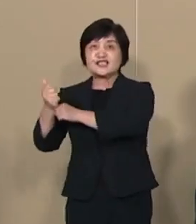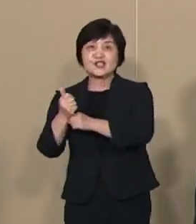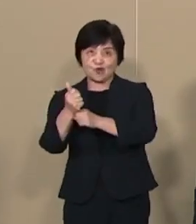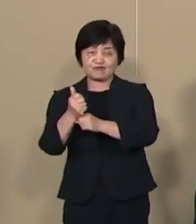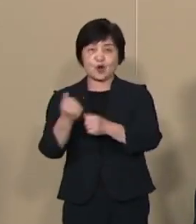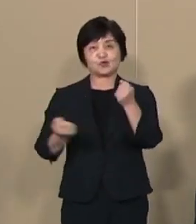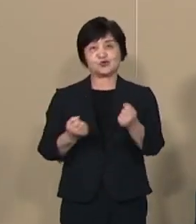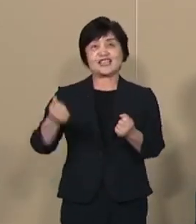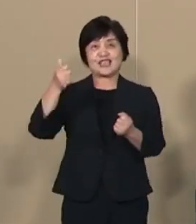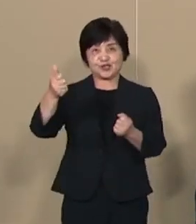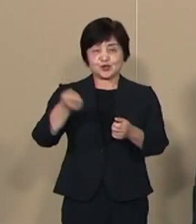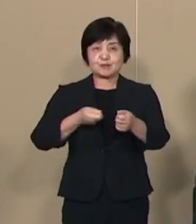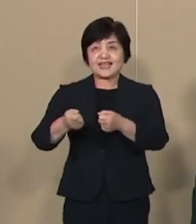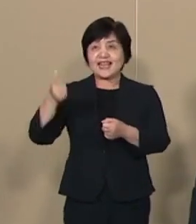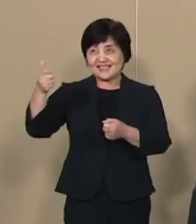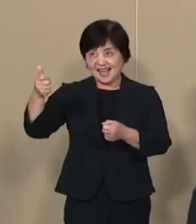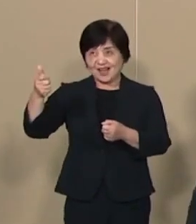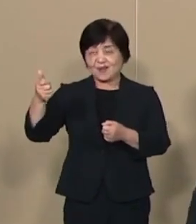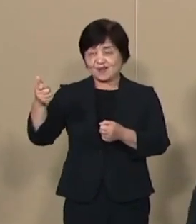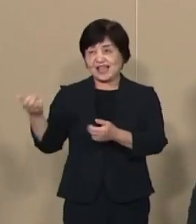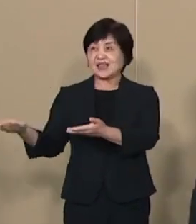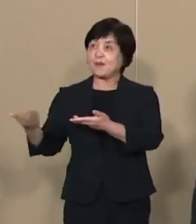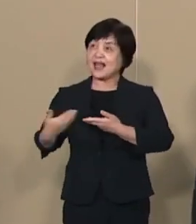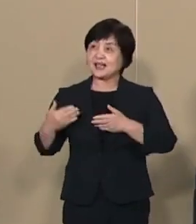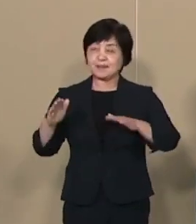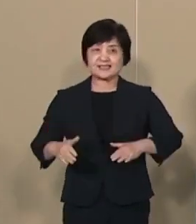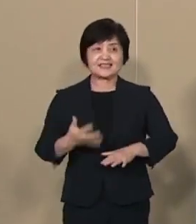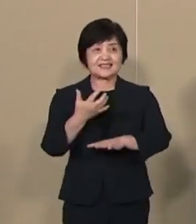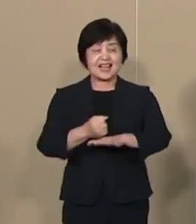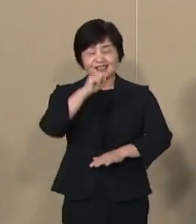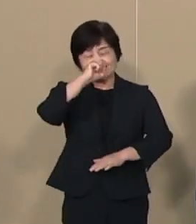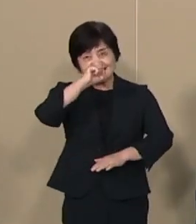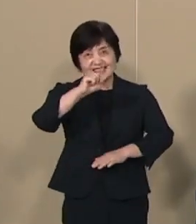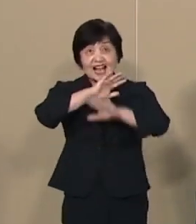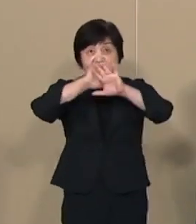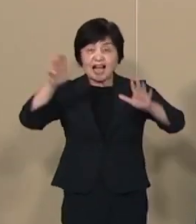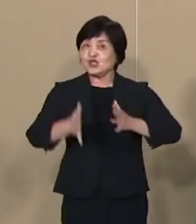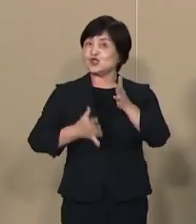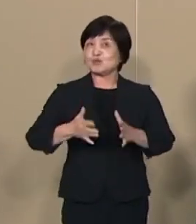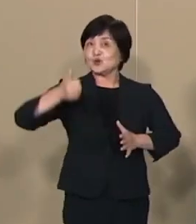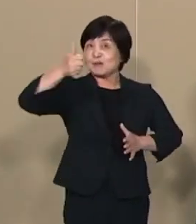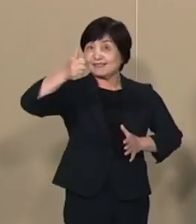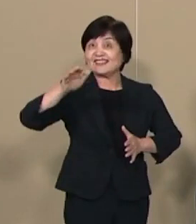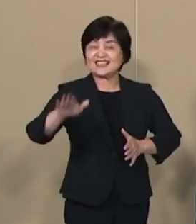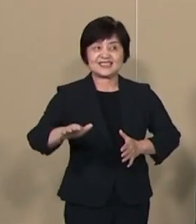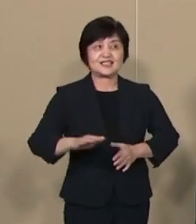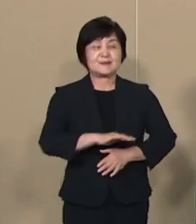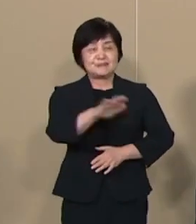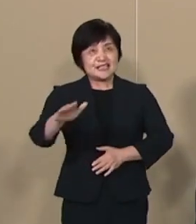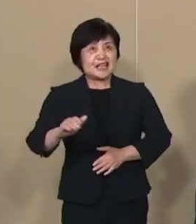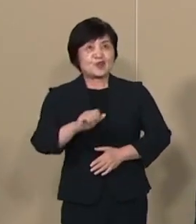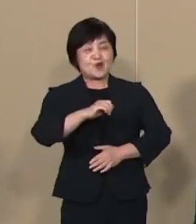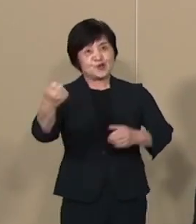みたいな事やってますマネージャーって呼んでますそれじゃですああやら事情に性格が良くて明るいスポーツマンです皆の言うことをよく聞き